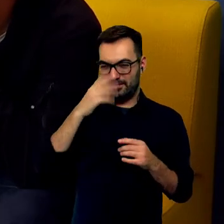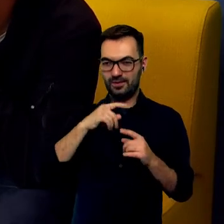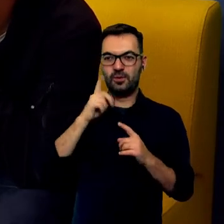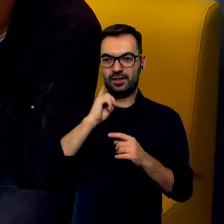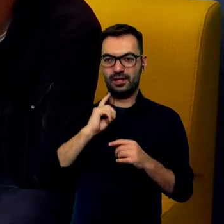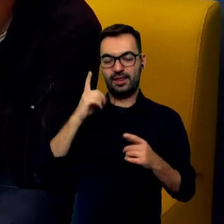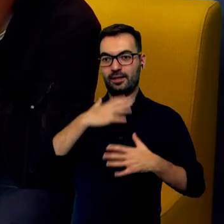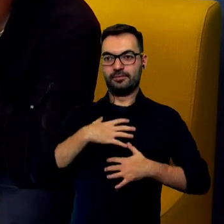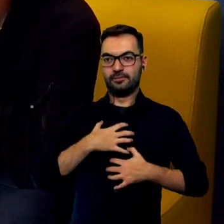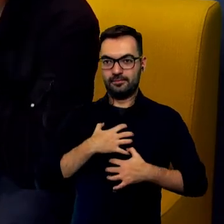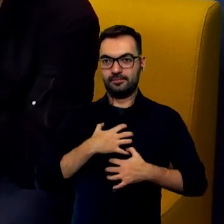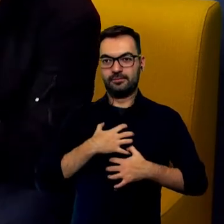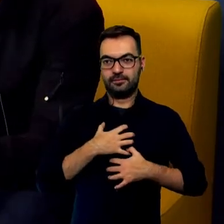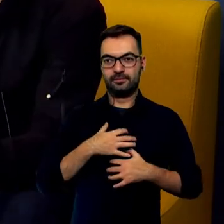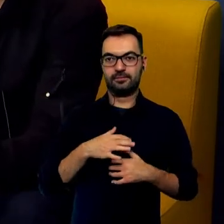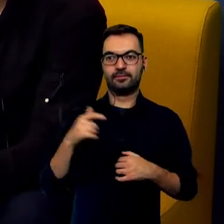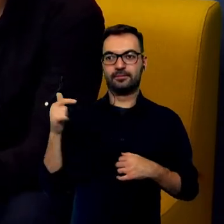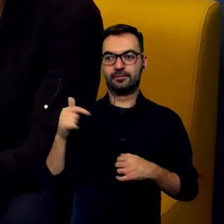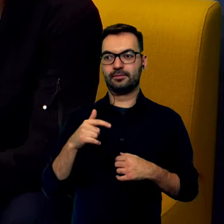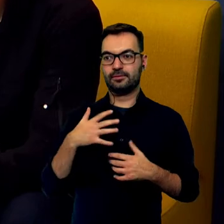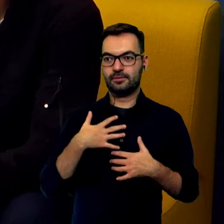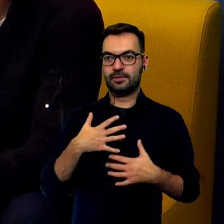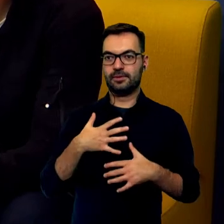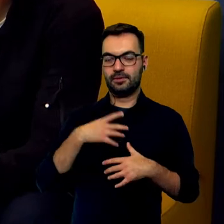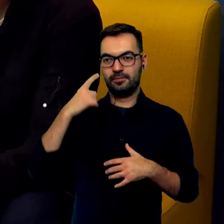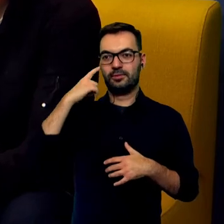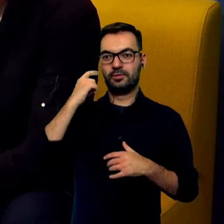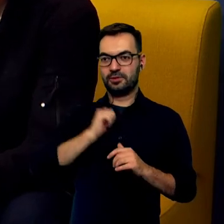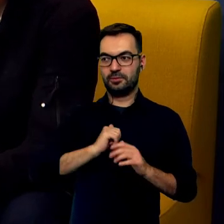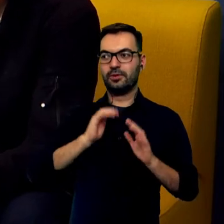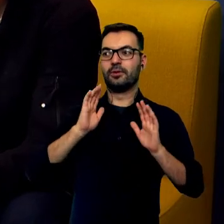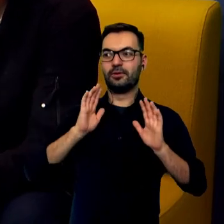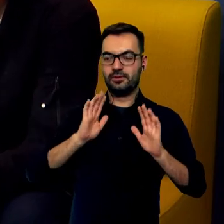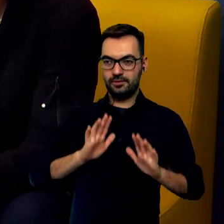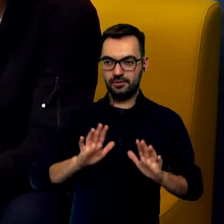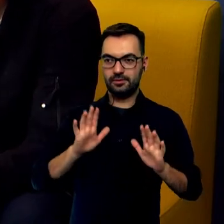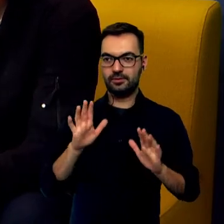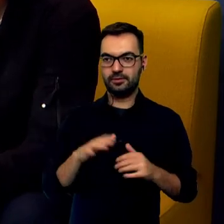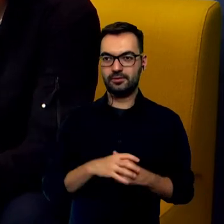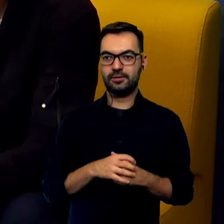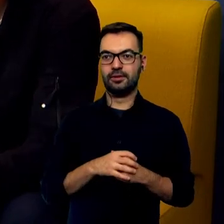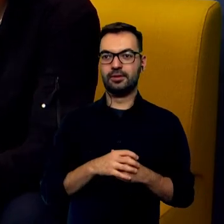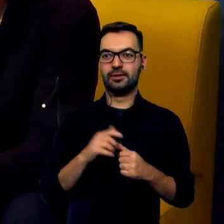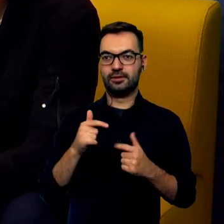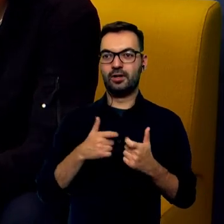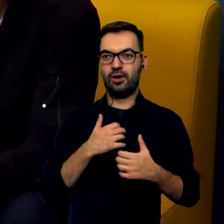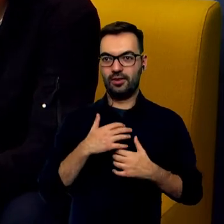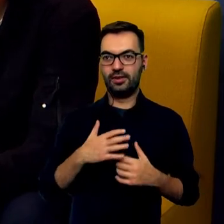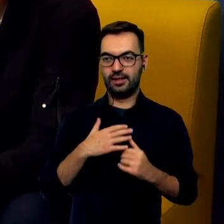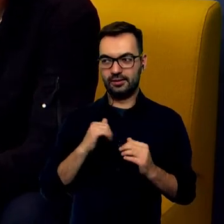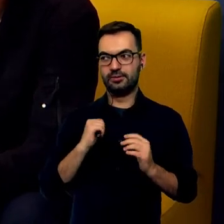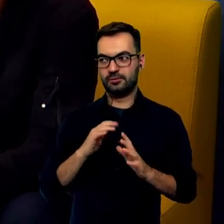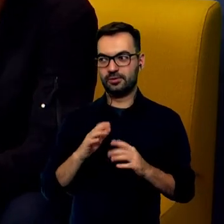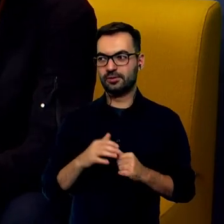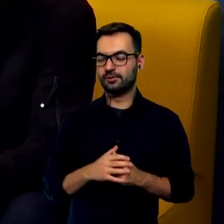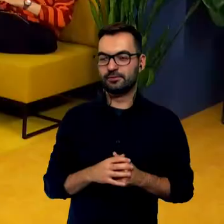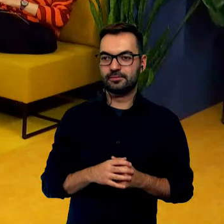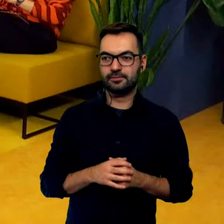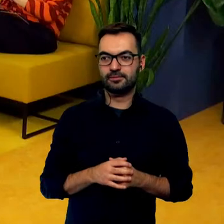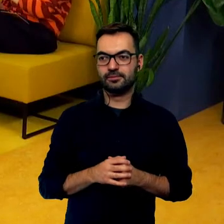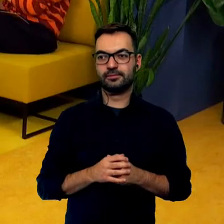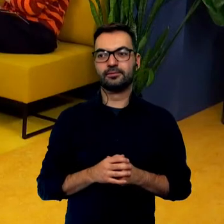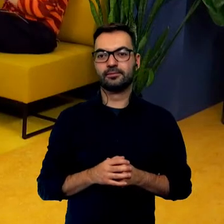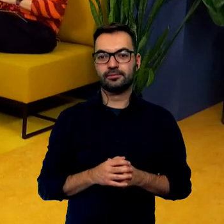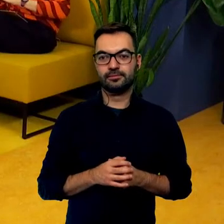wygląda, nagle mnie przytykało i musiałem przypominać sobie tak, że trzeba to robić. No. To jest tak,